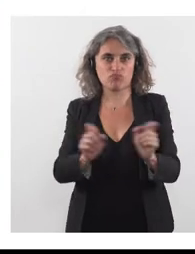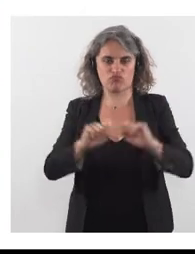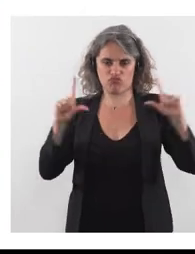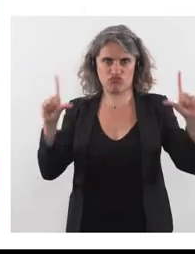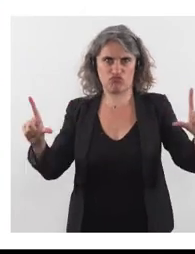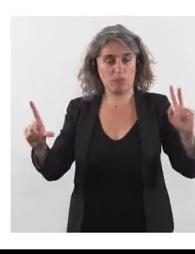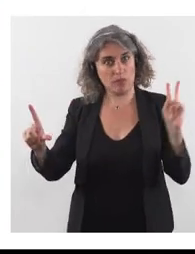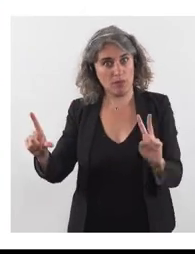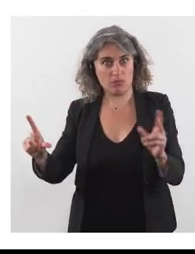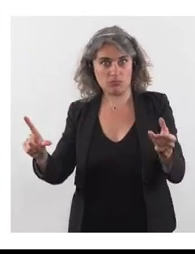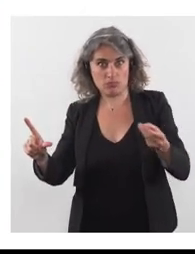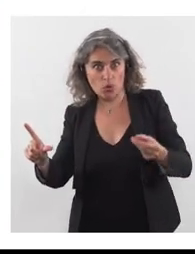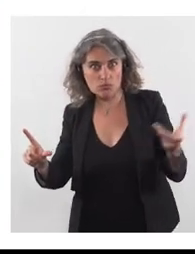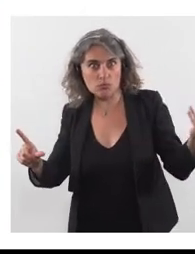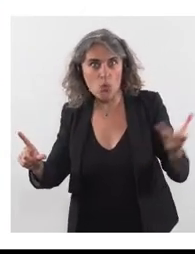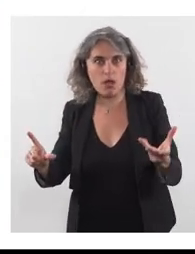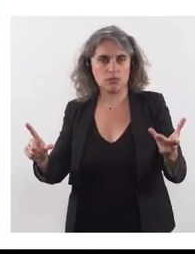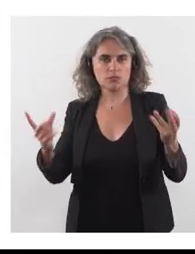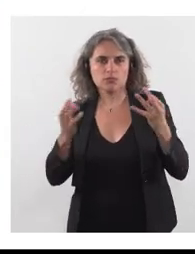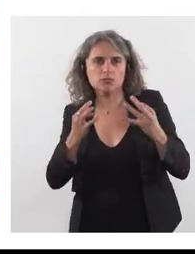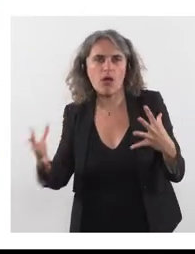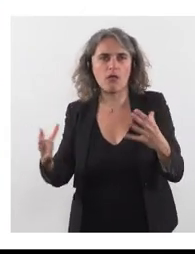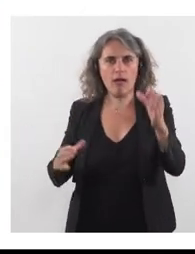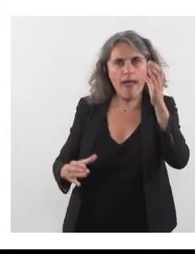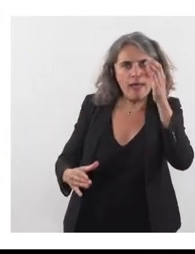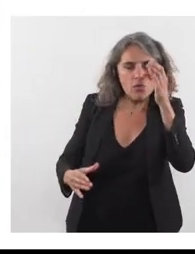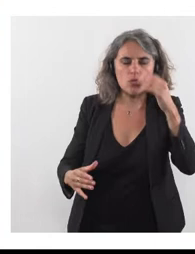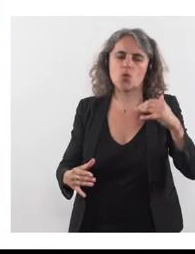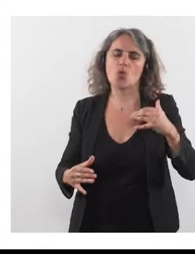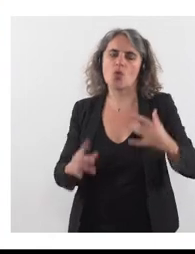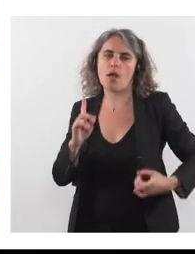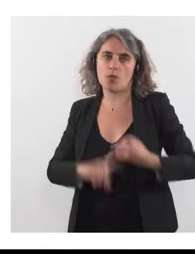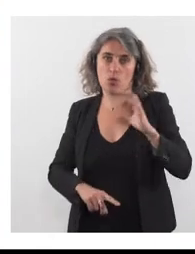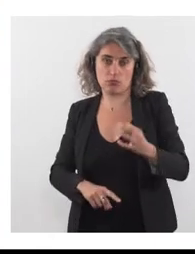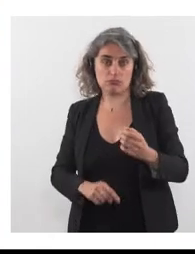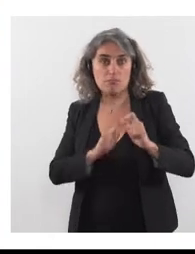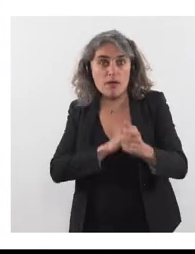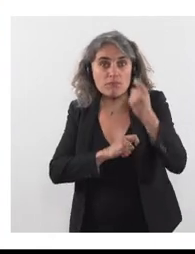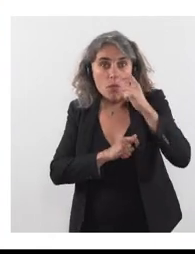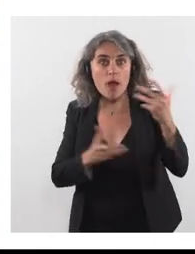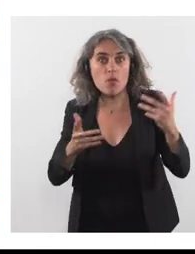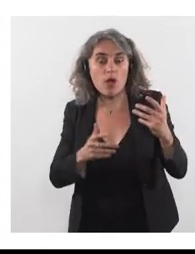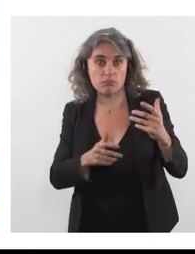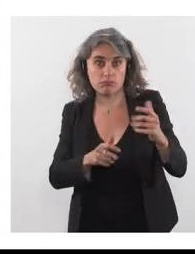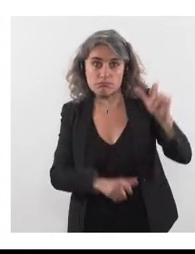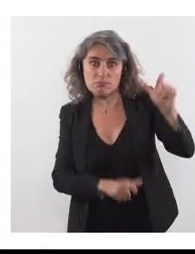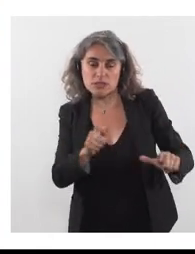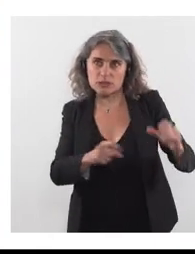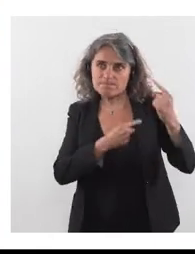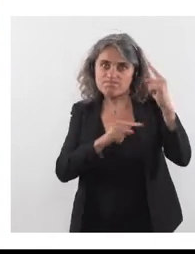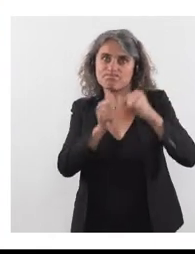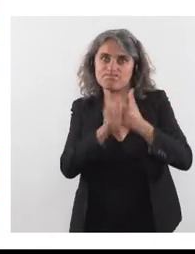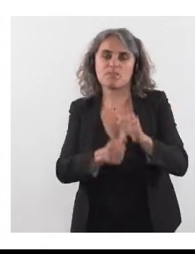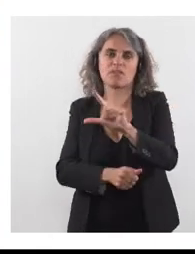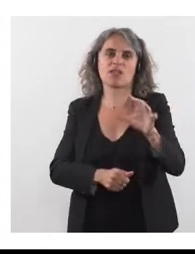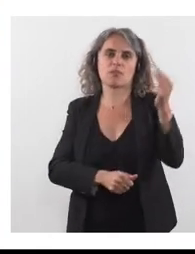une qualité d'écoute importants et d'ailleurs a entraîné une hausse de 25% de nos réclamations sur